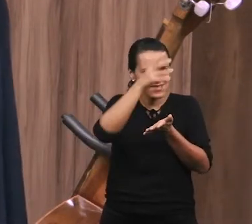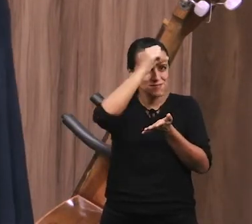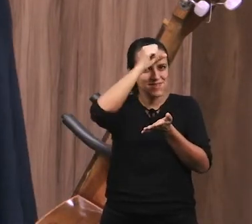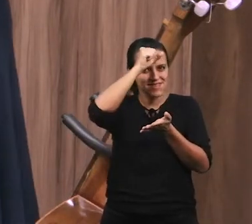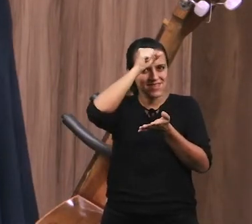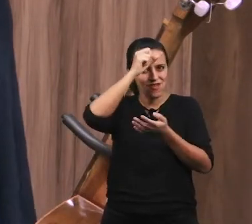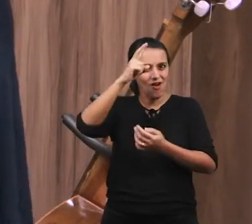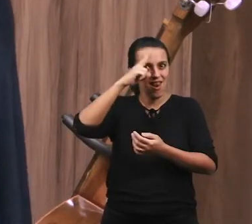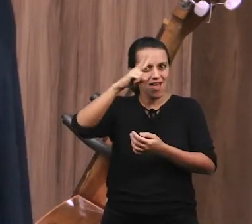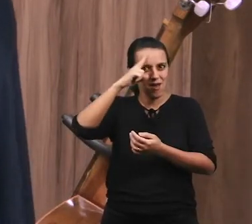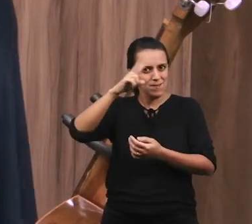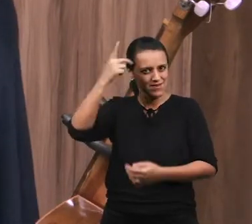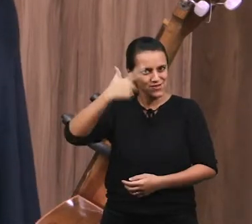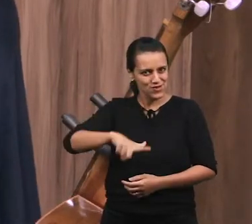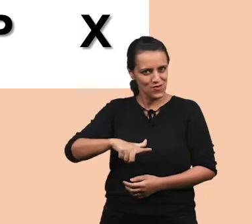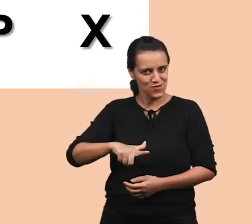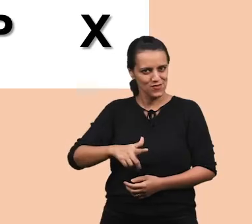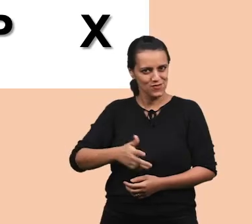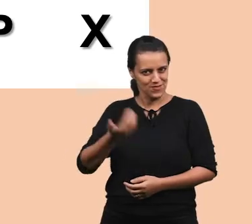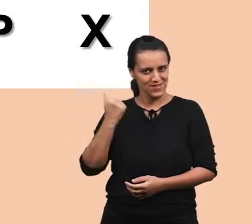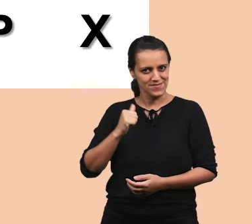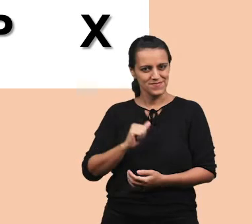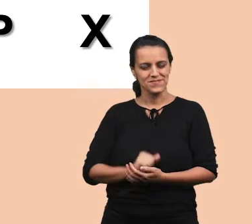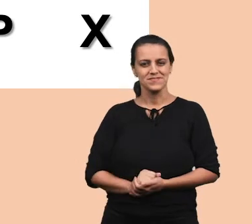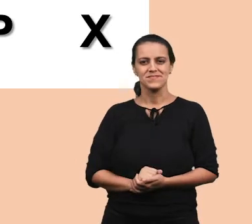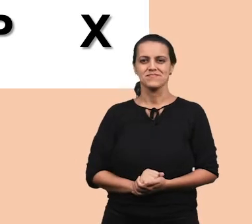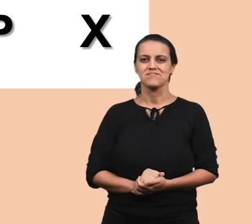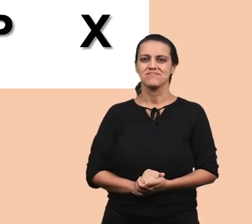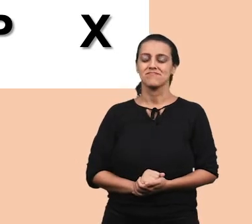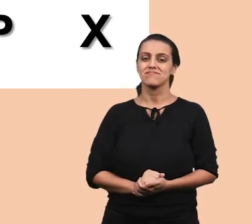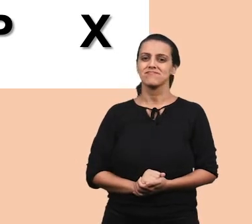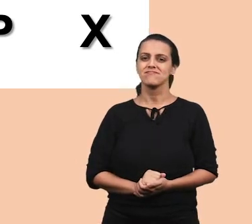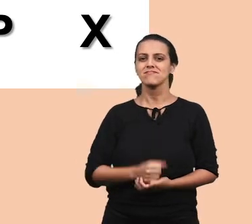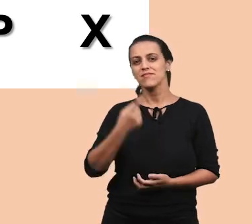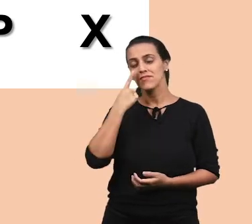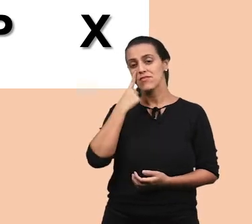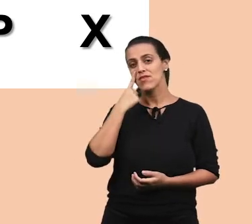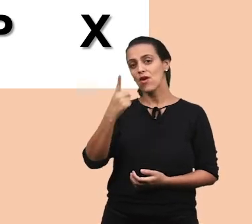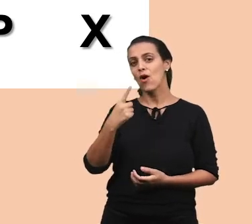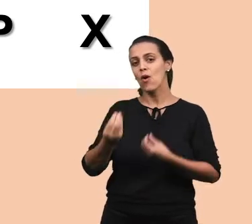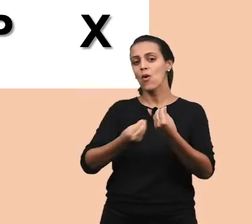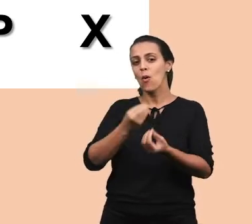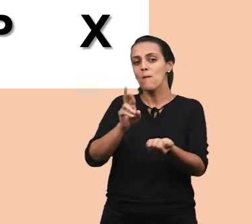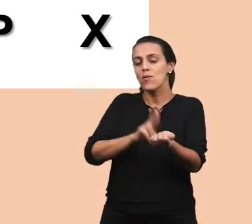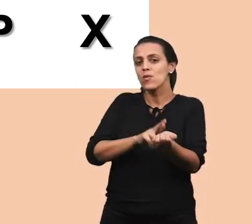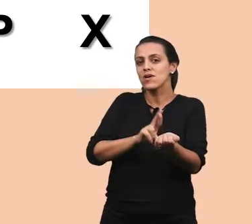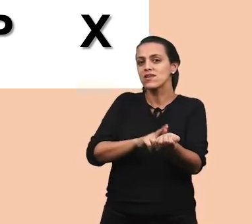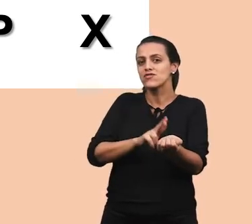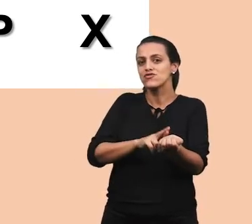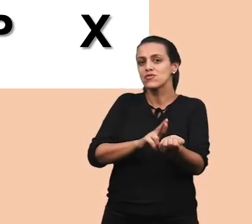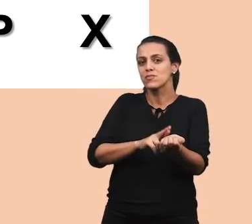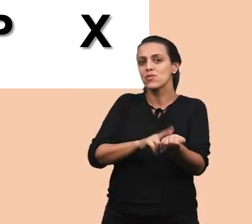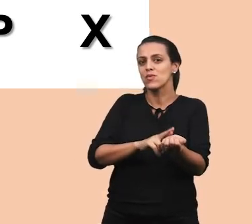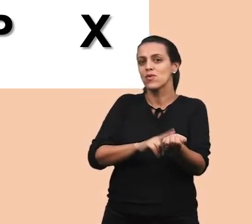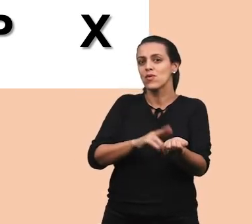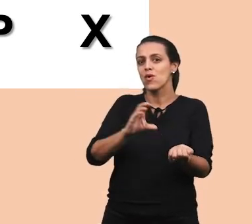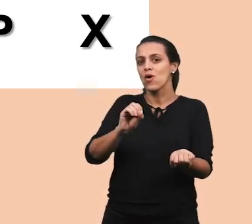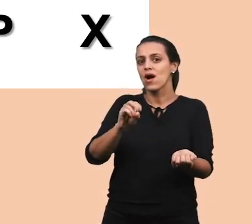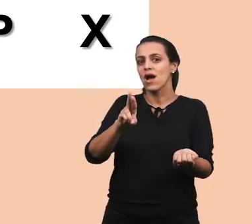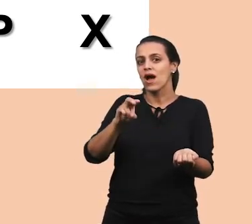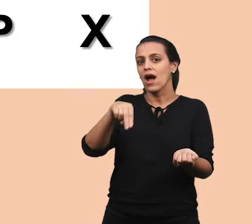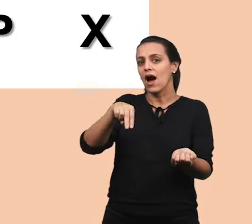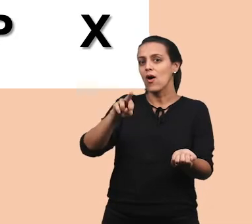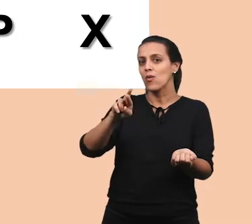уже также сыграли вступление. Вот здесь находится ритм, ритм кантри.